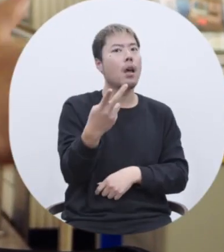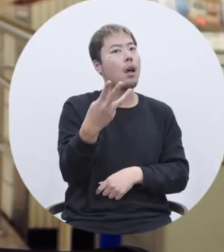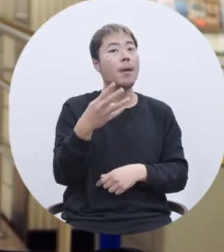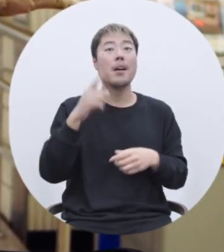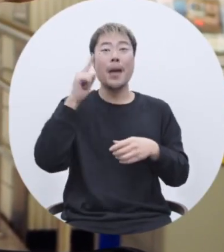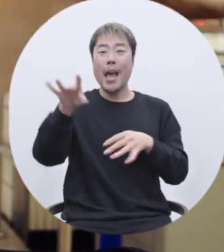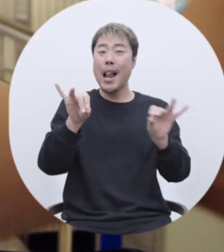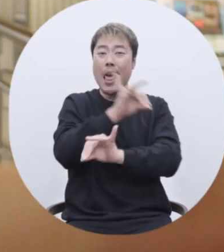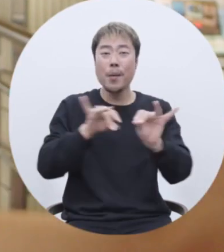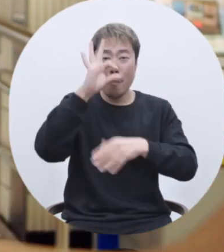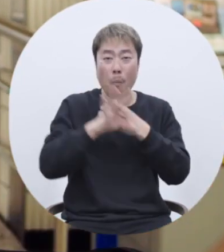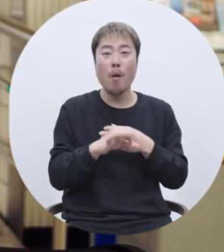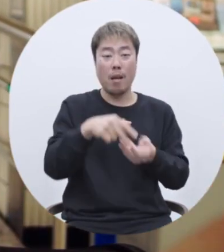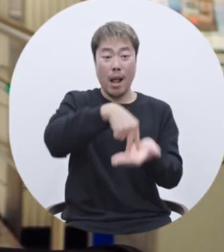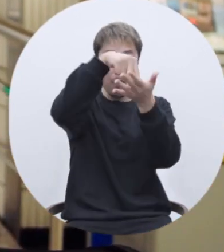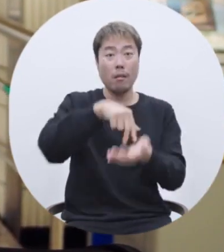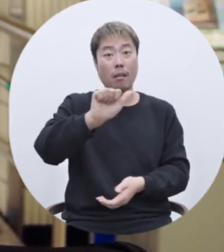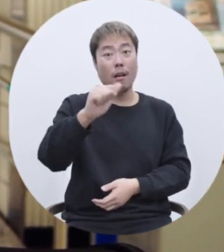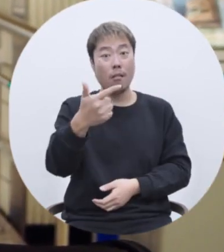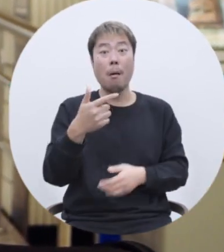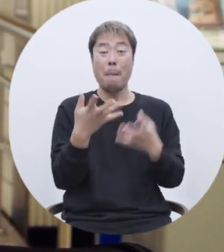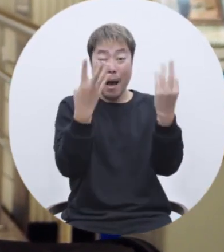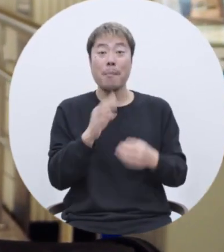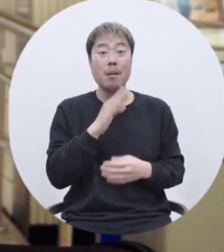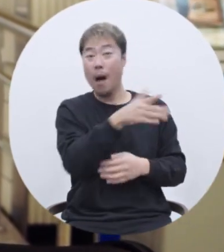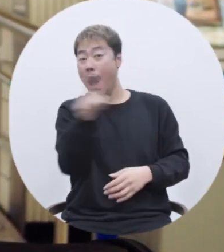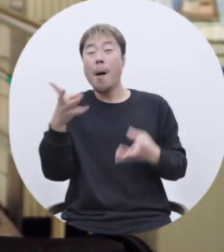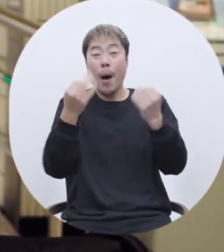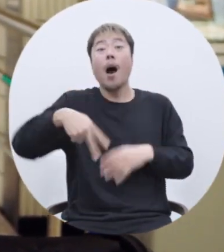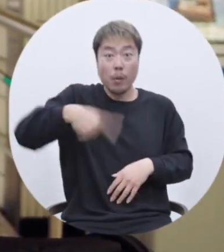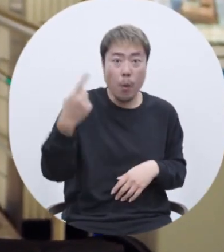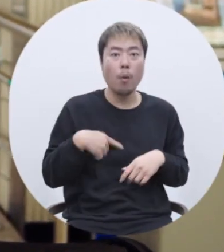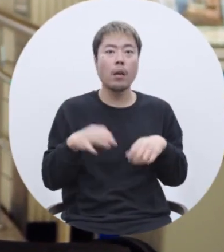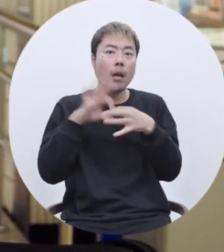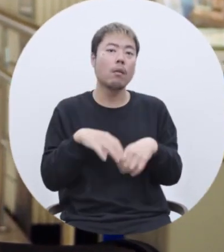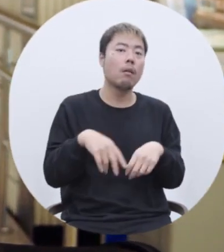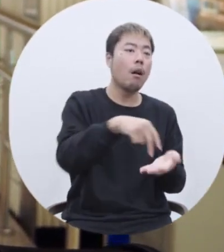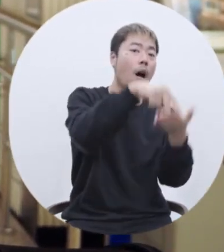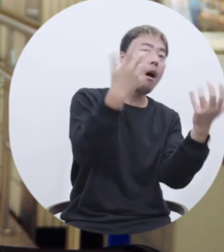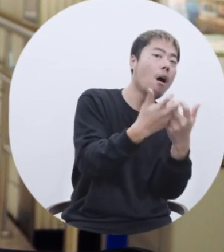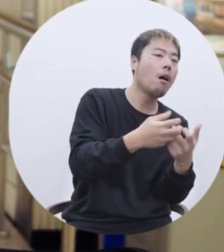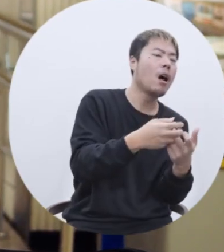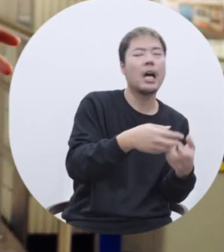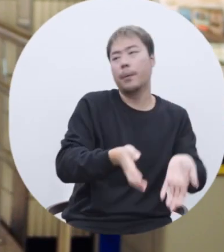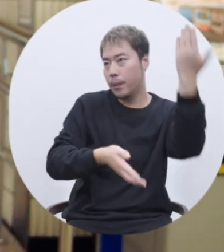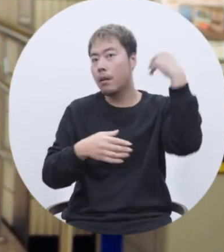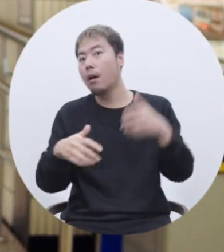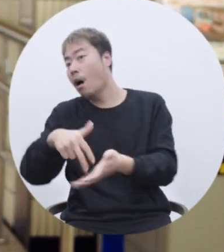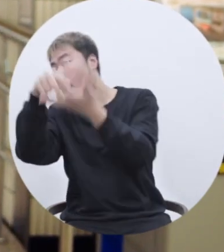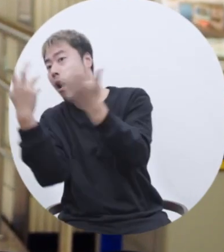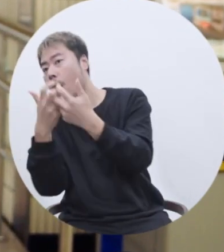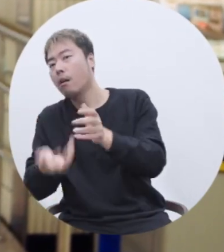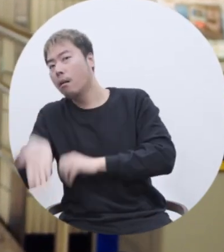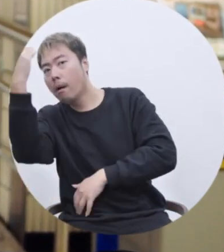그러니까 엘리베이터 백화점 가면 한 4-5개 있잖아요. 그냥 계속 왔다 갔다 하는 거. 빈지 안 비는지. 계속 보내는